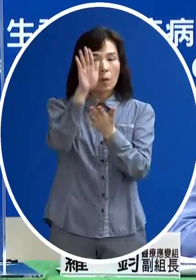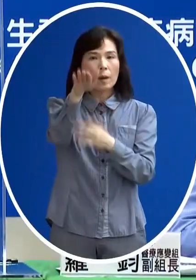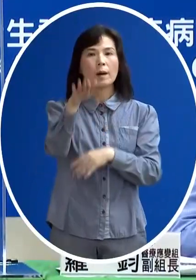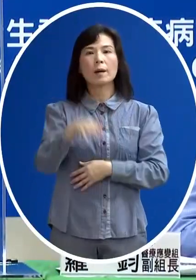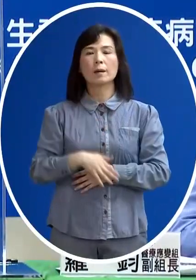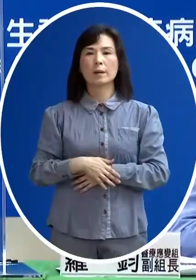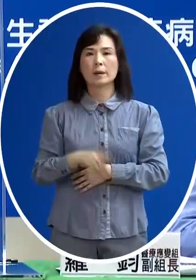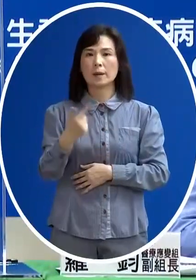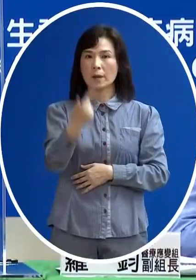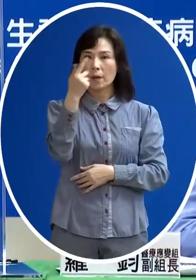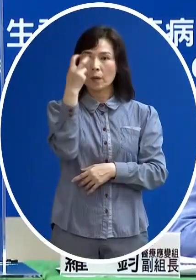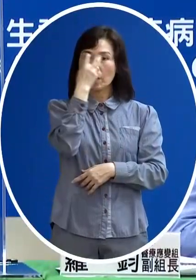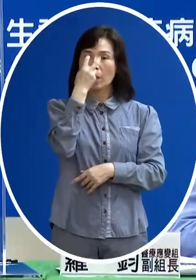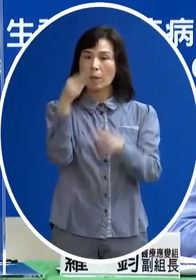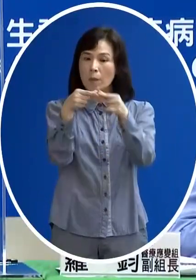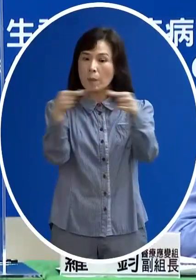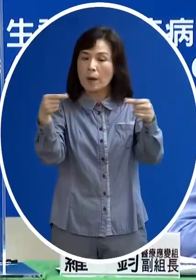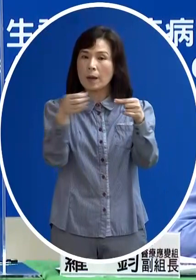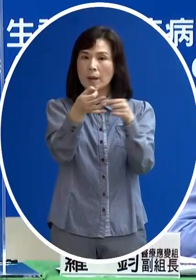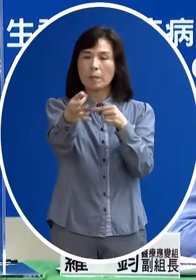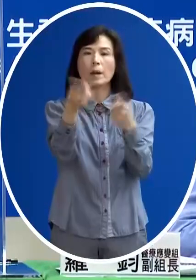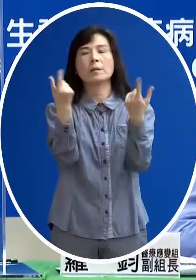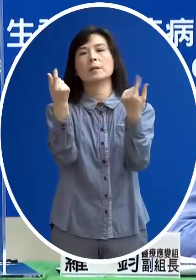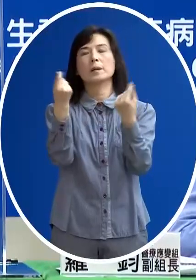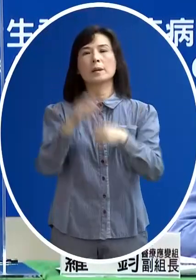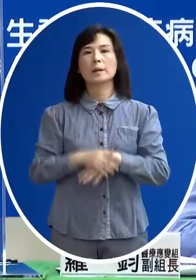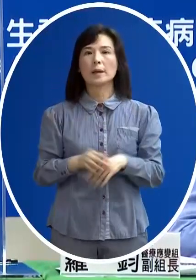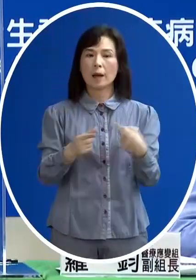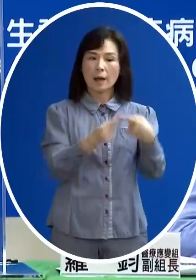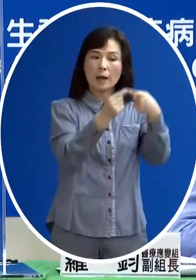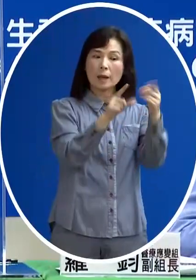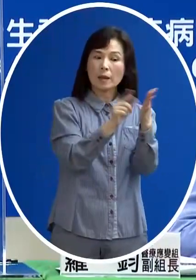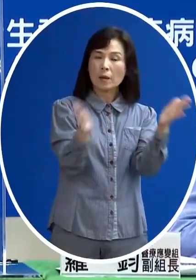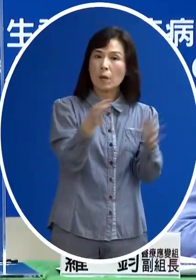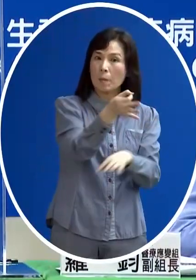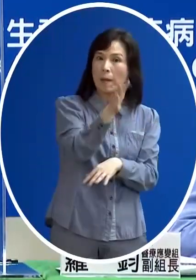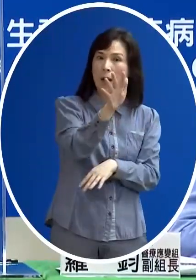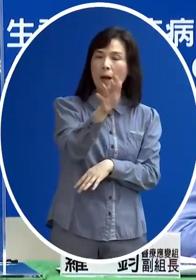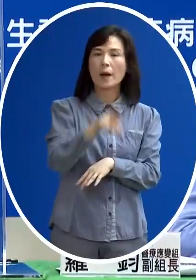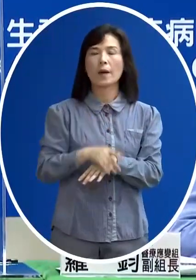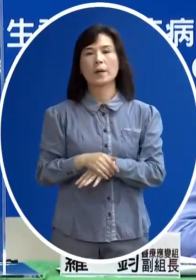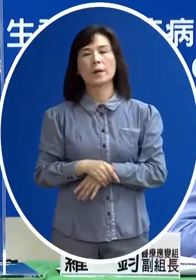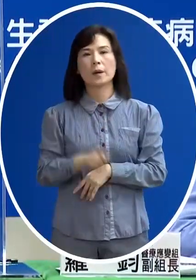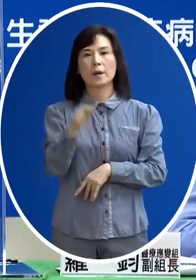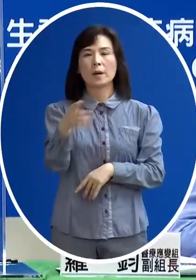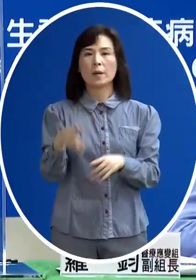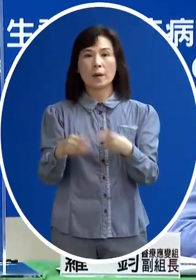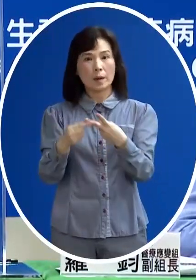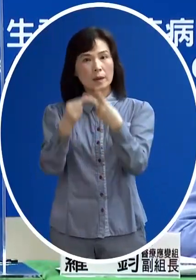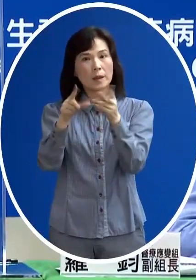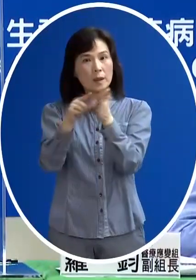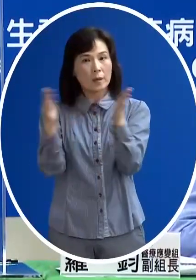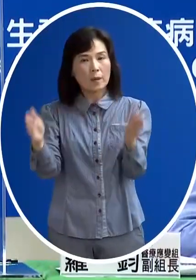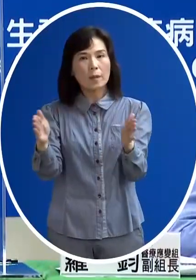在这个快筛实名制也会一样，你第一轮有买或者没有买，那第二轮的话